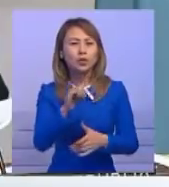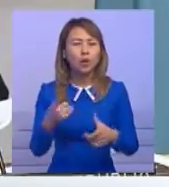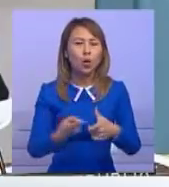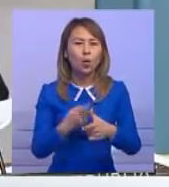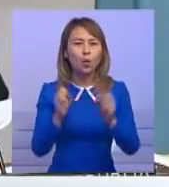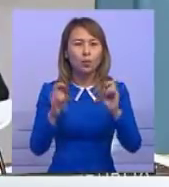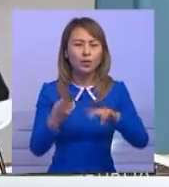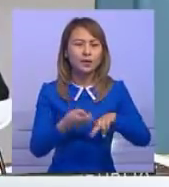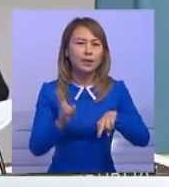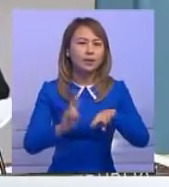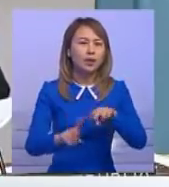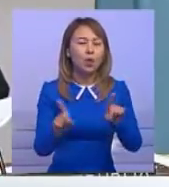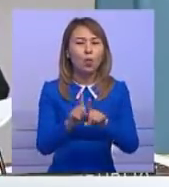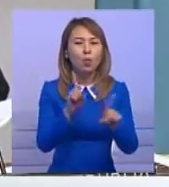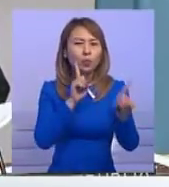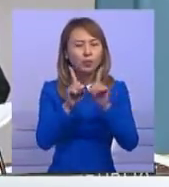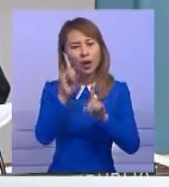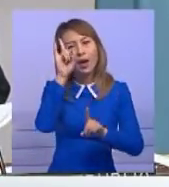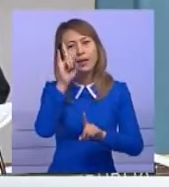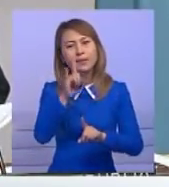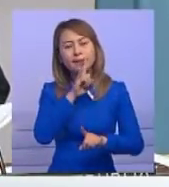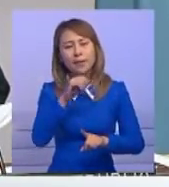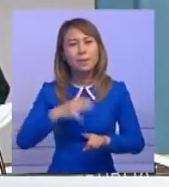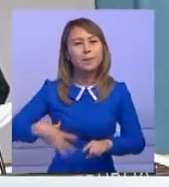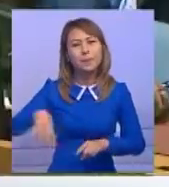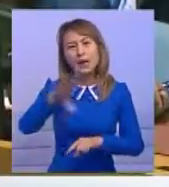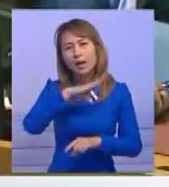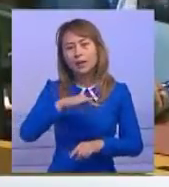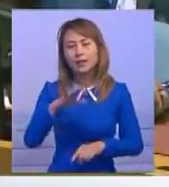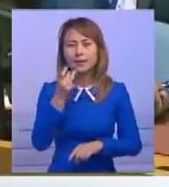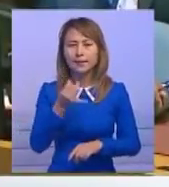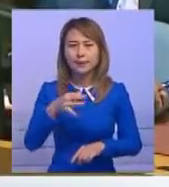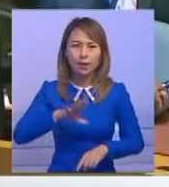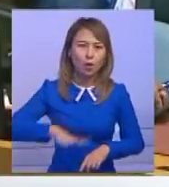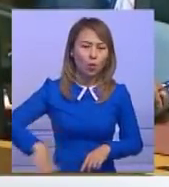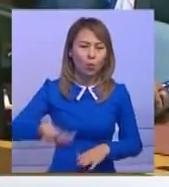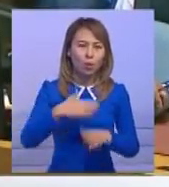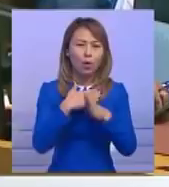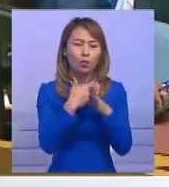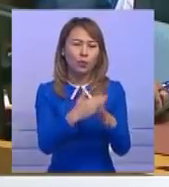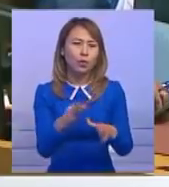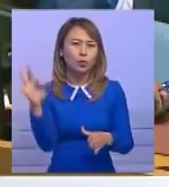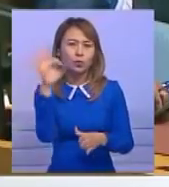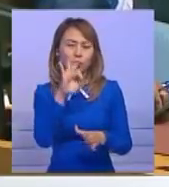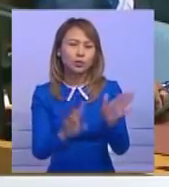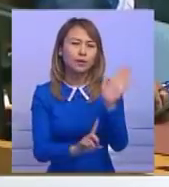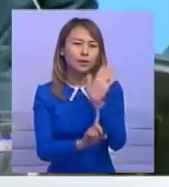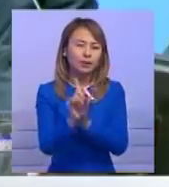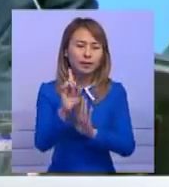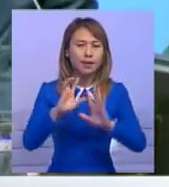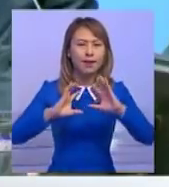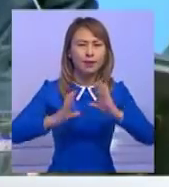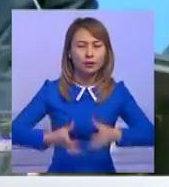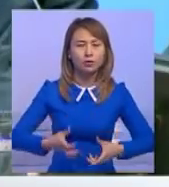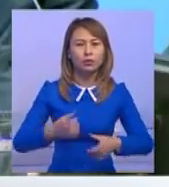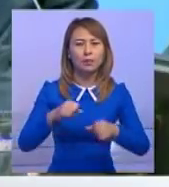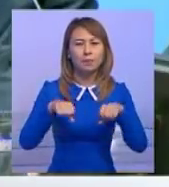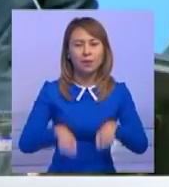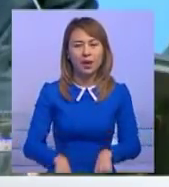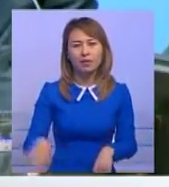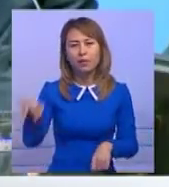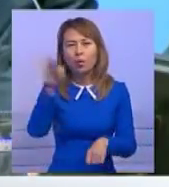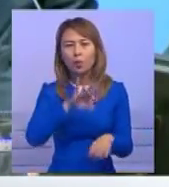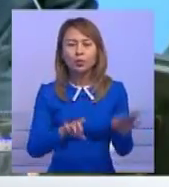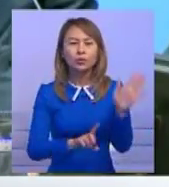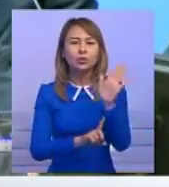ұйымы қауіпсіздік кеңесінің отырысында Қазақстан барлық тарапты Сирияға гуманитарлық көмек көрсетуге және халықаралық құқыққа